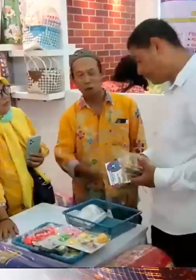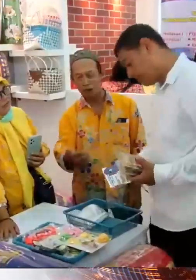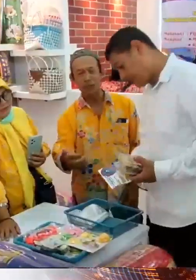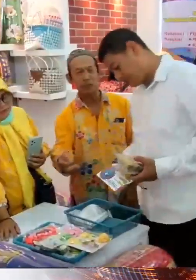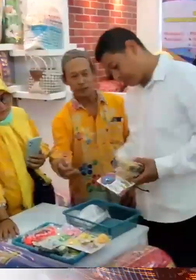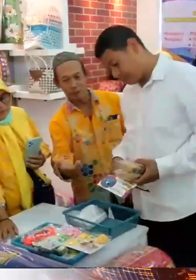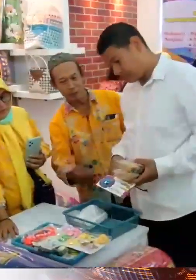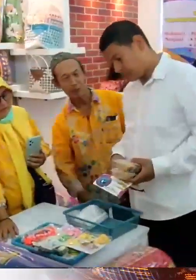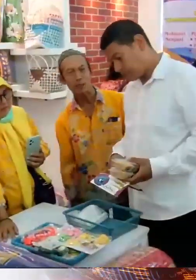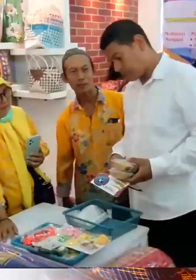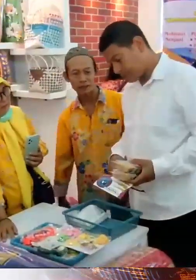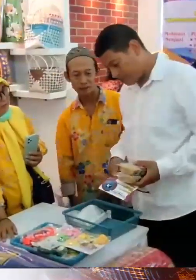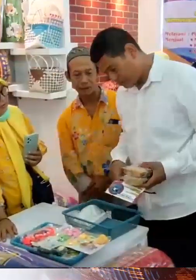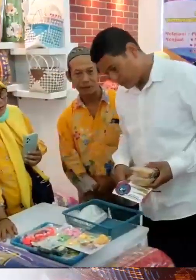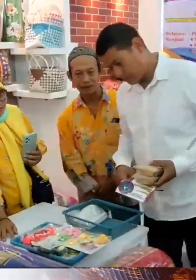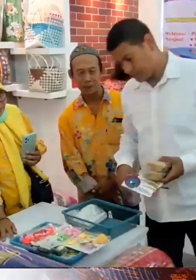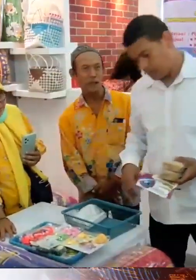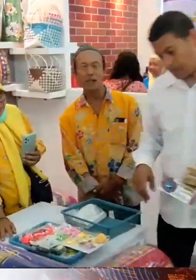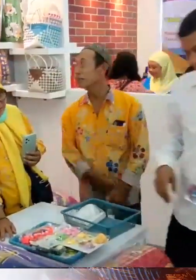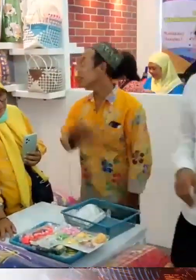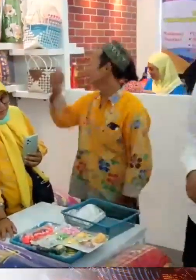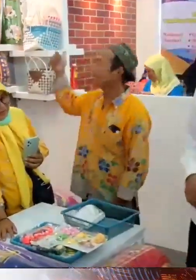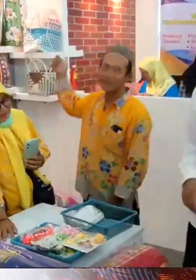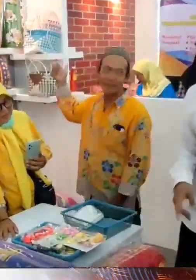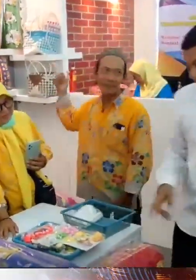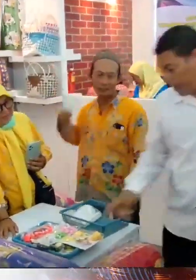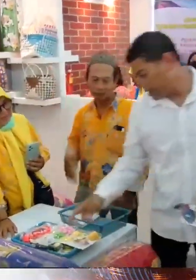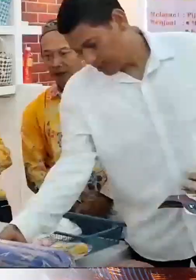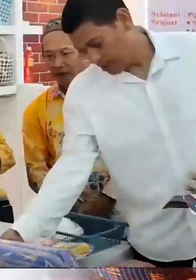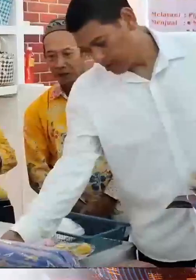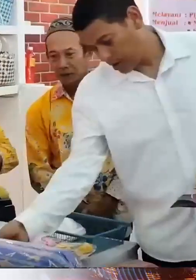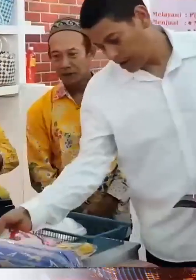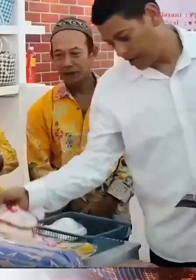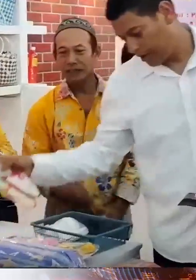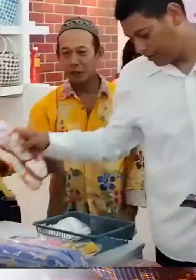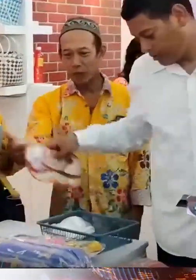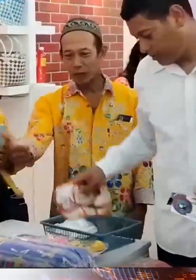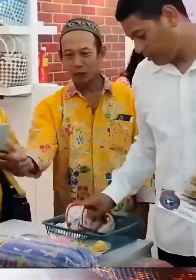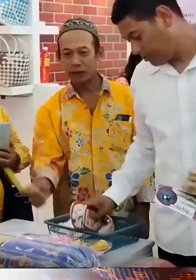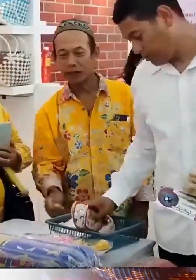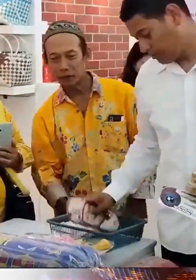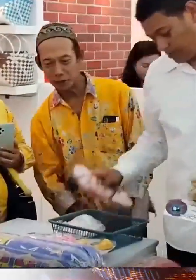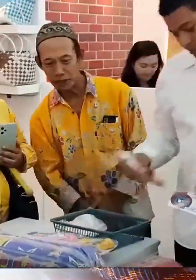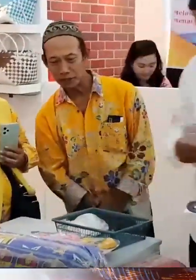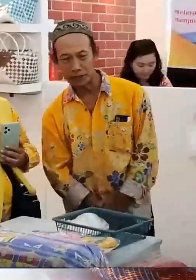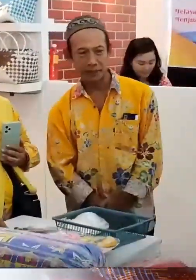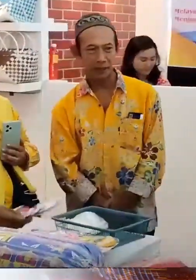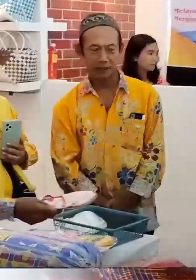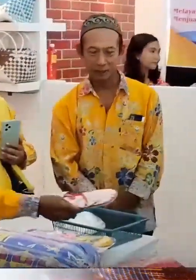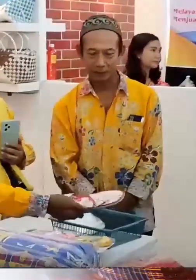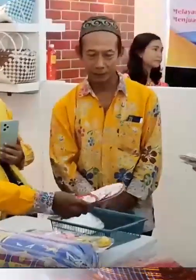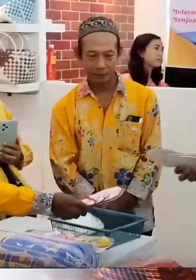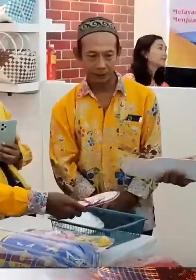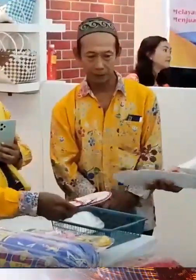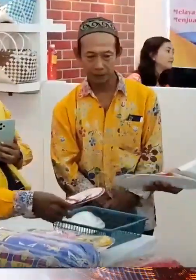roda pada Katiem, satu unit alat bantu untuk Nia Ramadhani Fadila, satu unit kruk kepada Junaidi